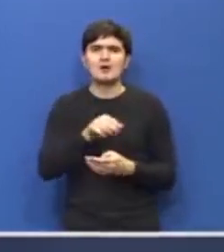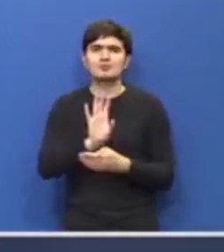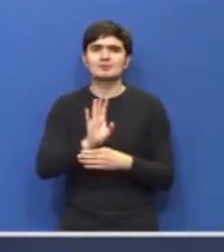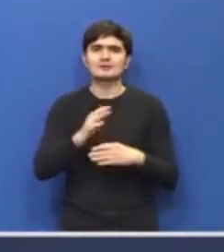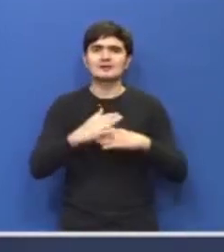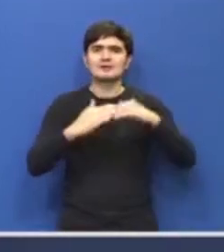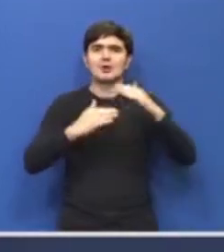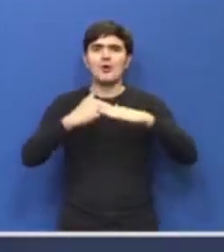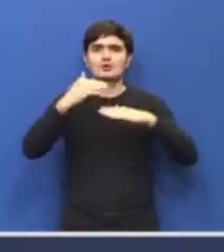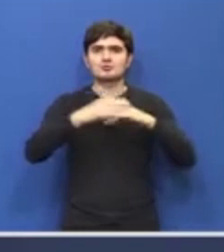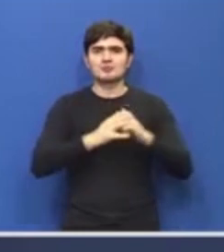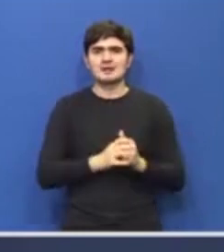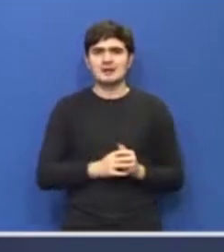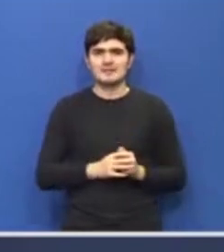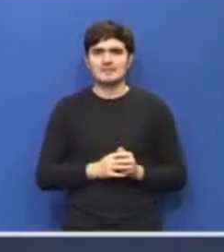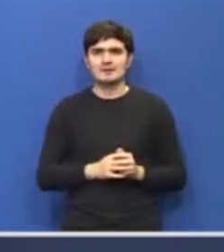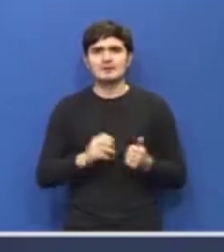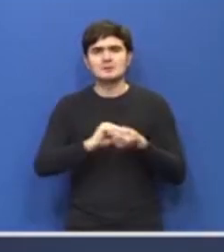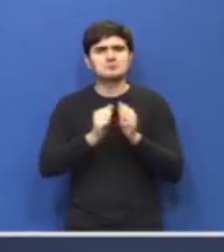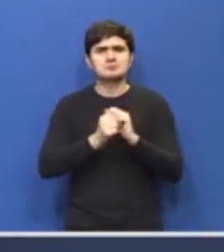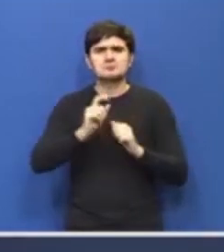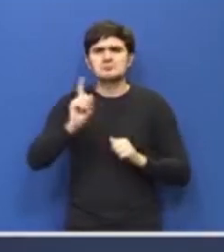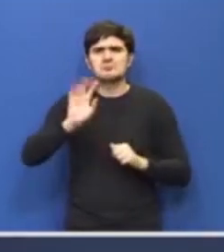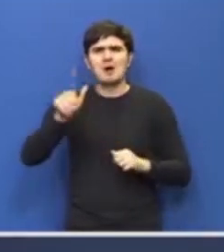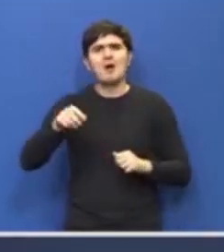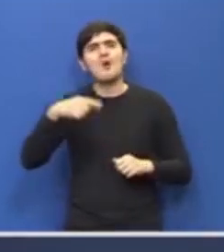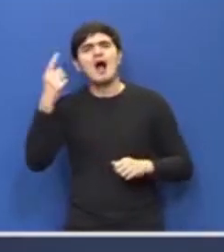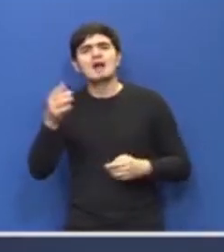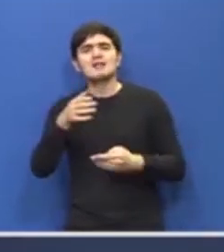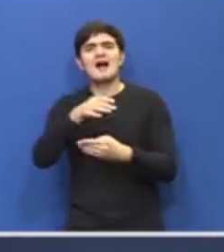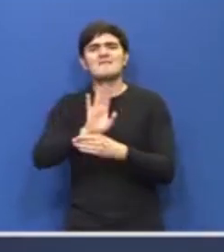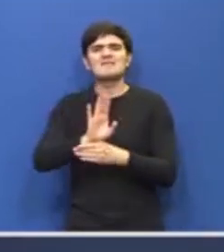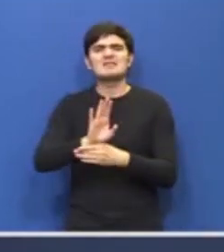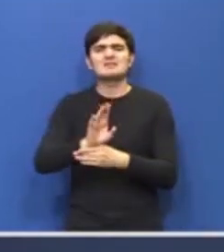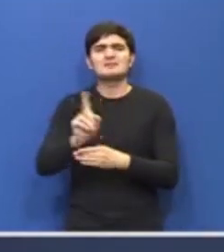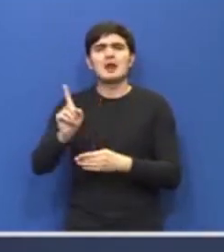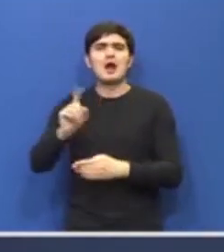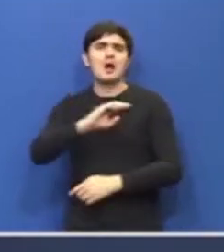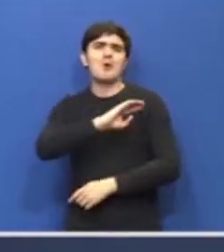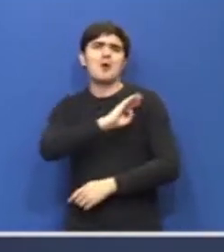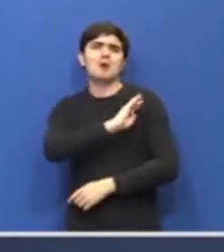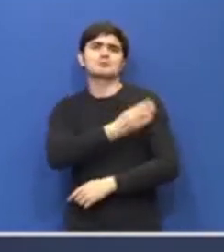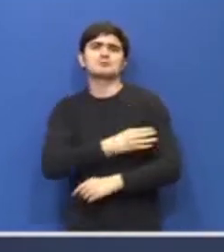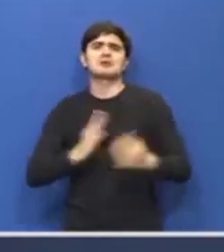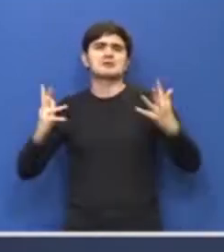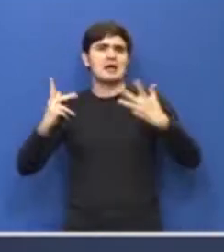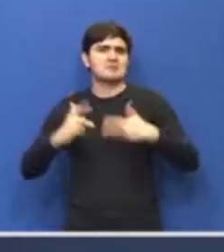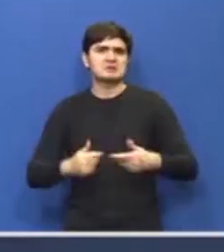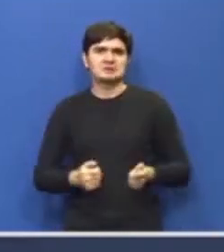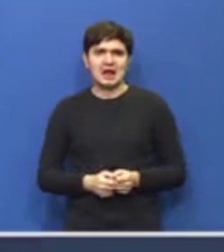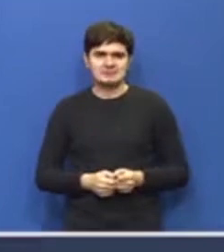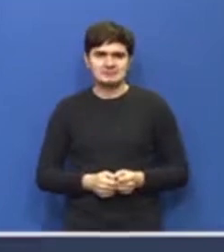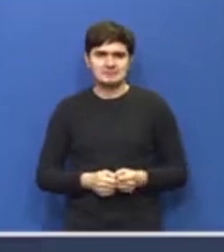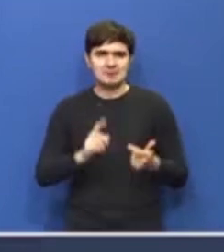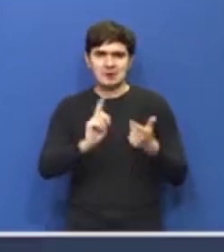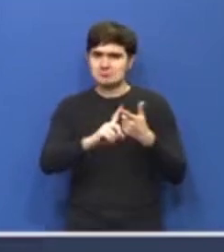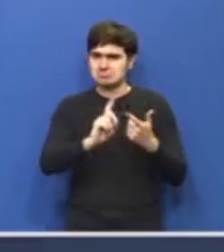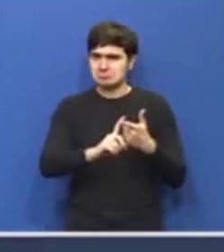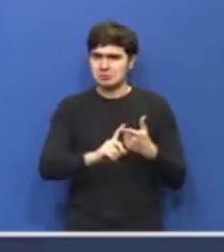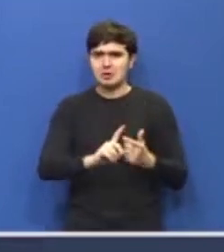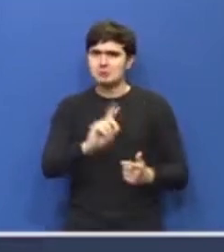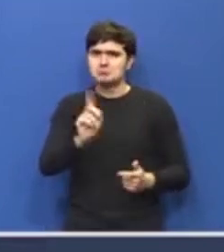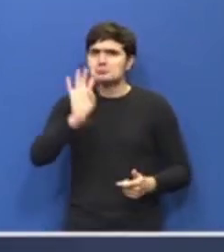construire sau alt aviz emis de o autoritate a administrației, apoi nu